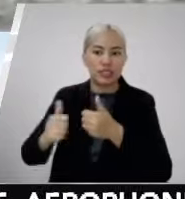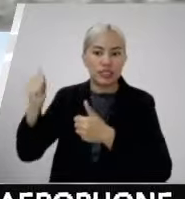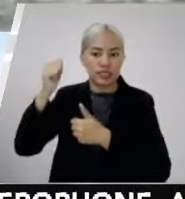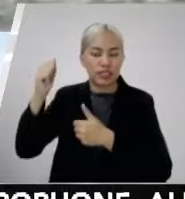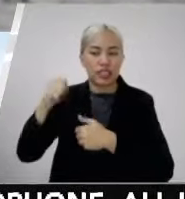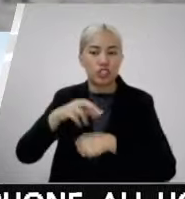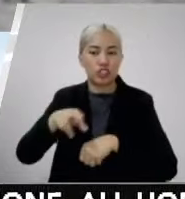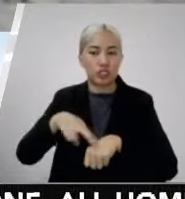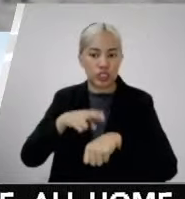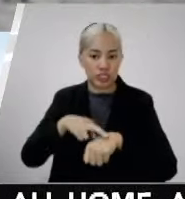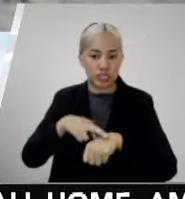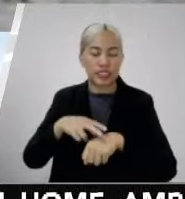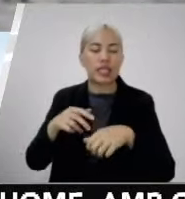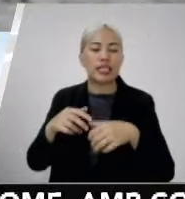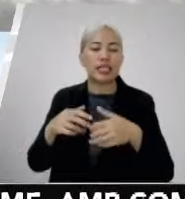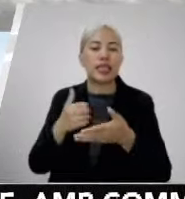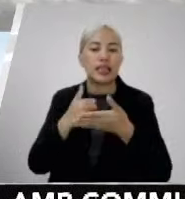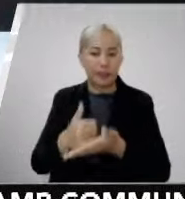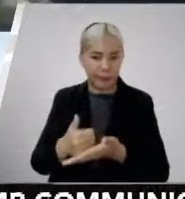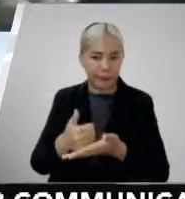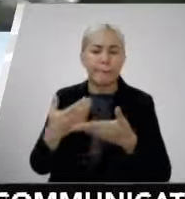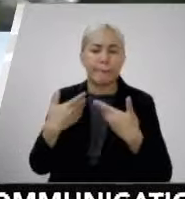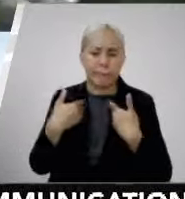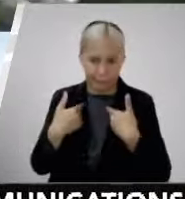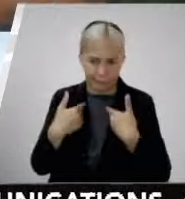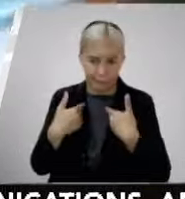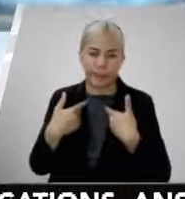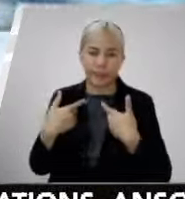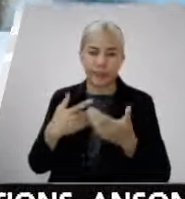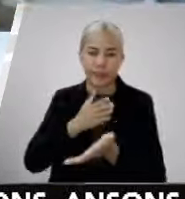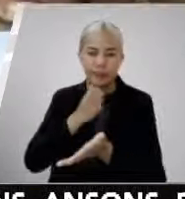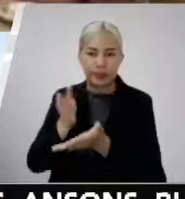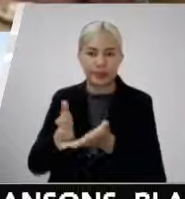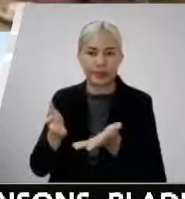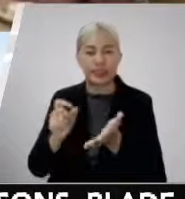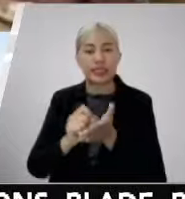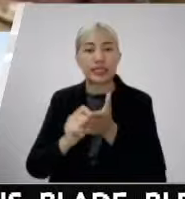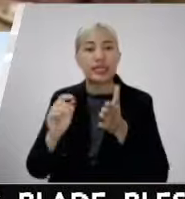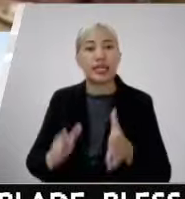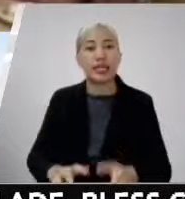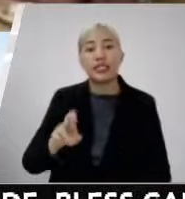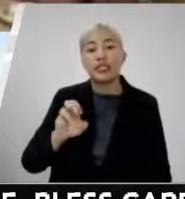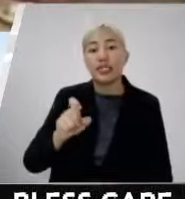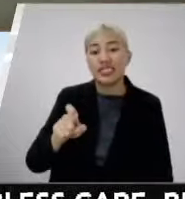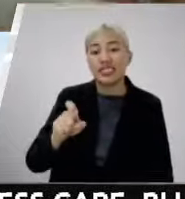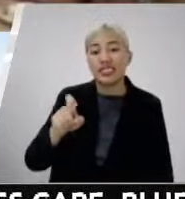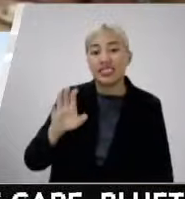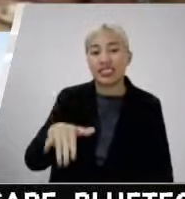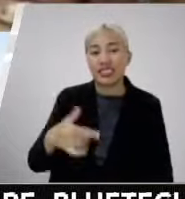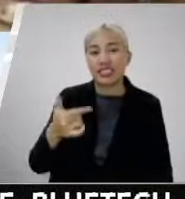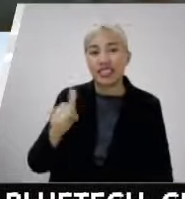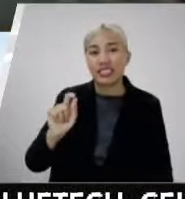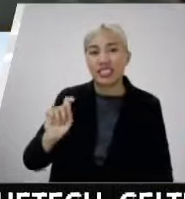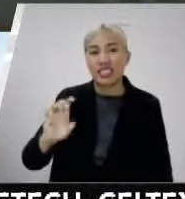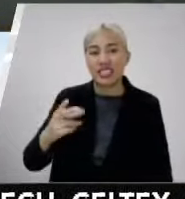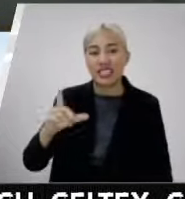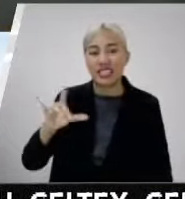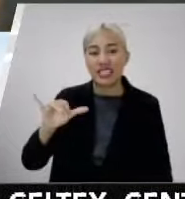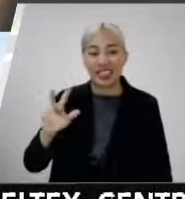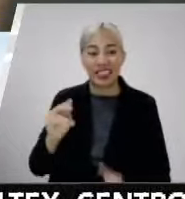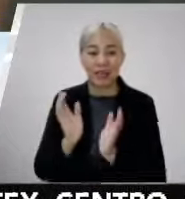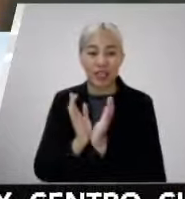assistance po natin kasi nagpunta po dito si Secretary Rex Gatchalian. Namigay po tayo ng mga hygiene kits, sleeping kit, at